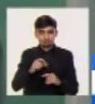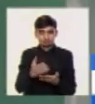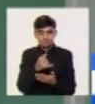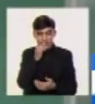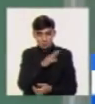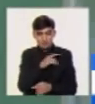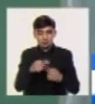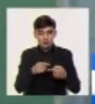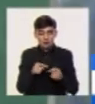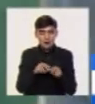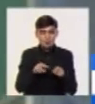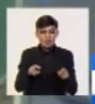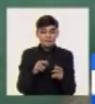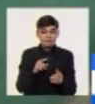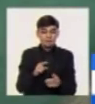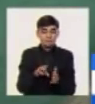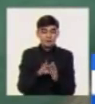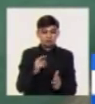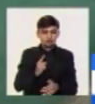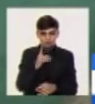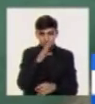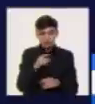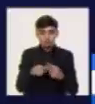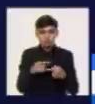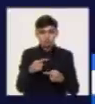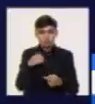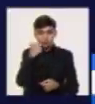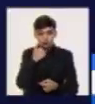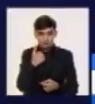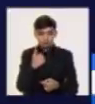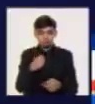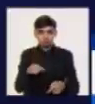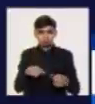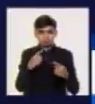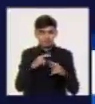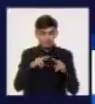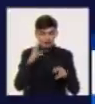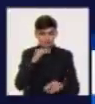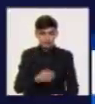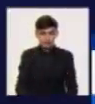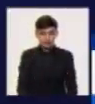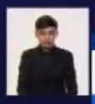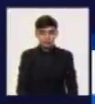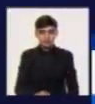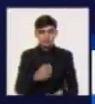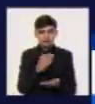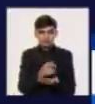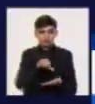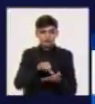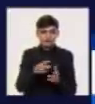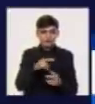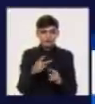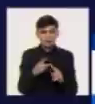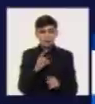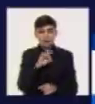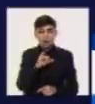келесі парламент сайлауын күтпей-ақ алдағы жылы есе қайтара алады дейді. Есть как бы второй раунд. Осы сайлауға қатысатын